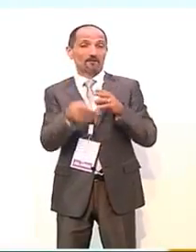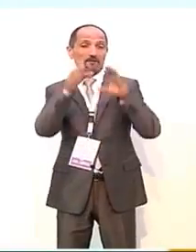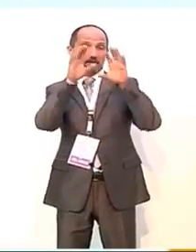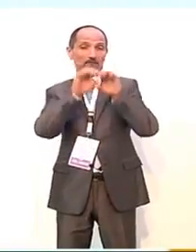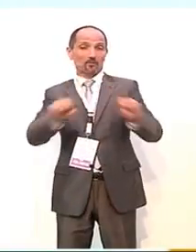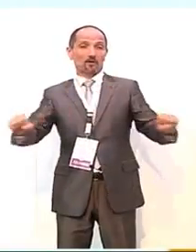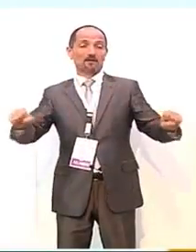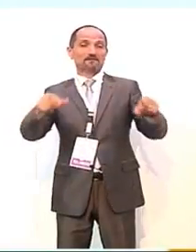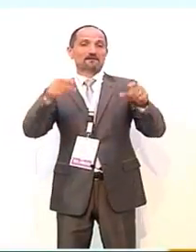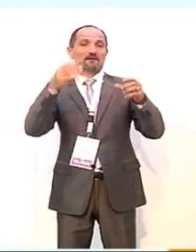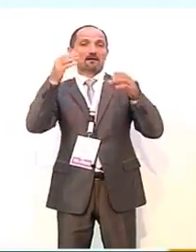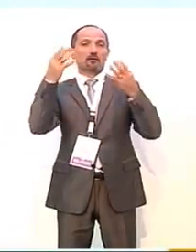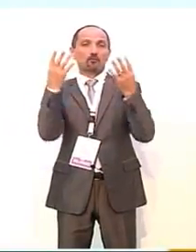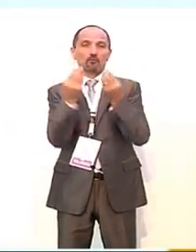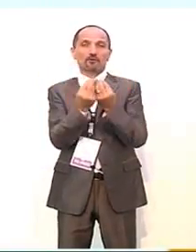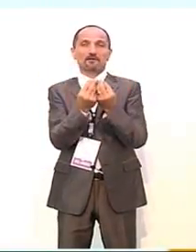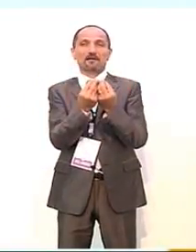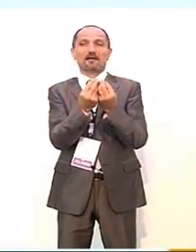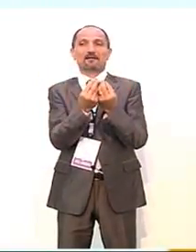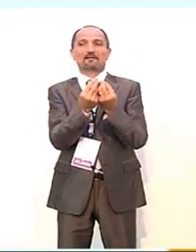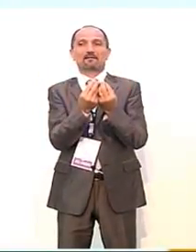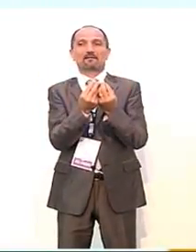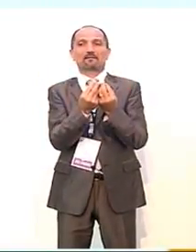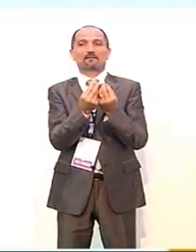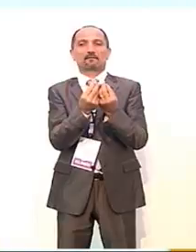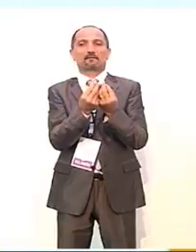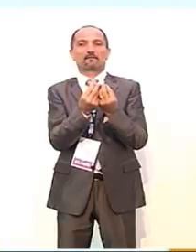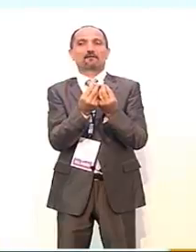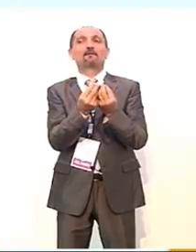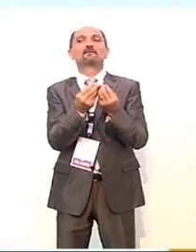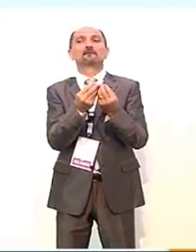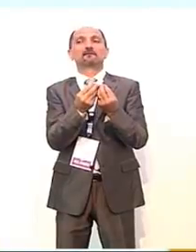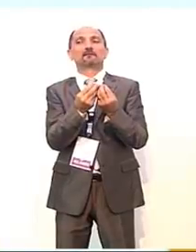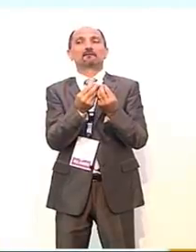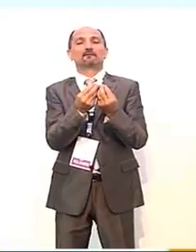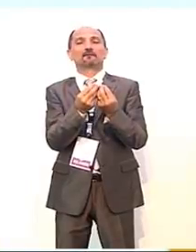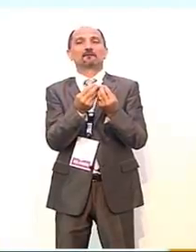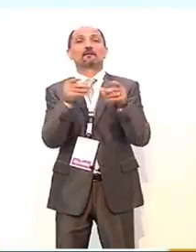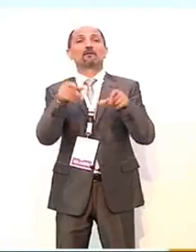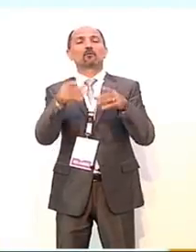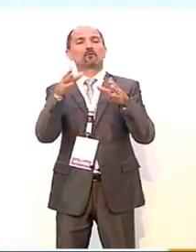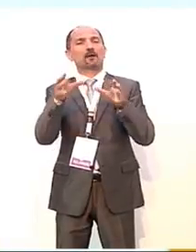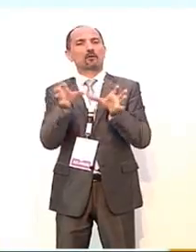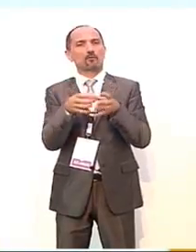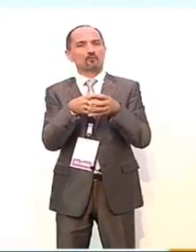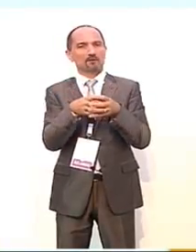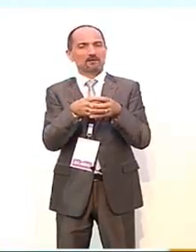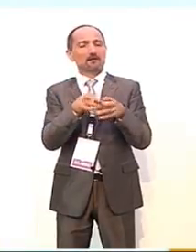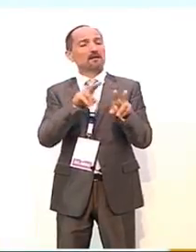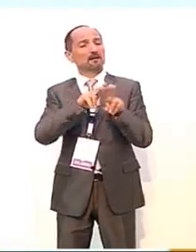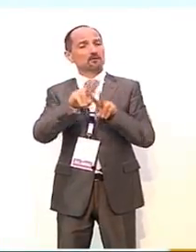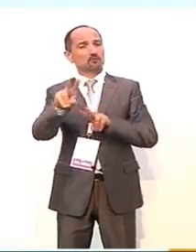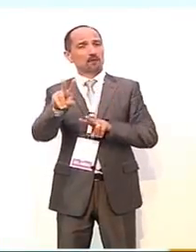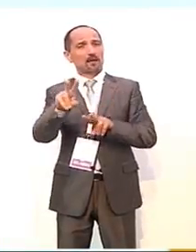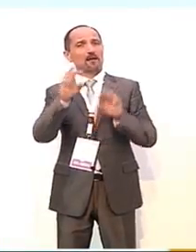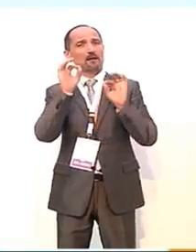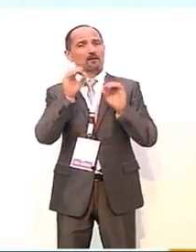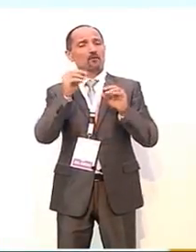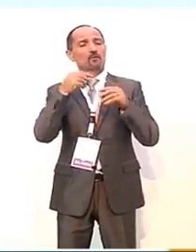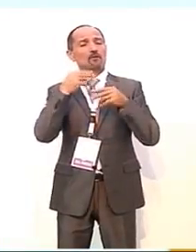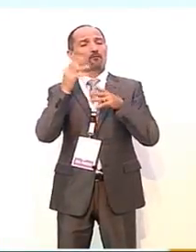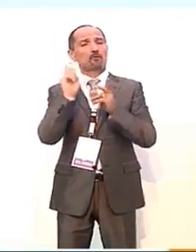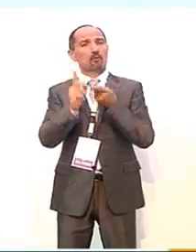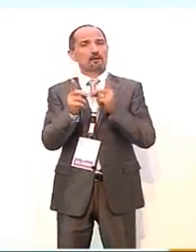democrazia comunitaria, credo che occorre ricostruire una comunità nazionale, una comunità